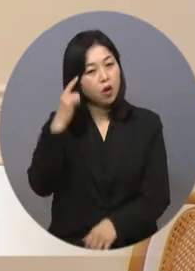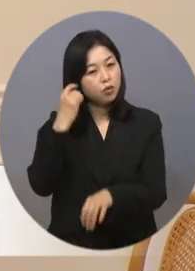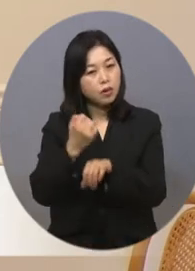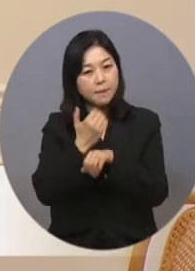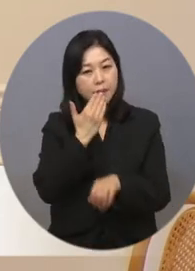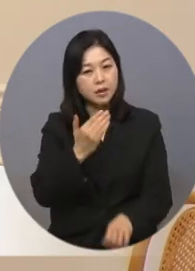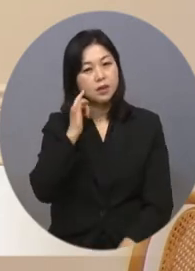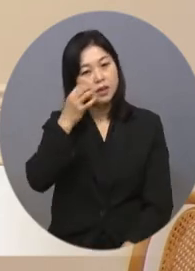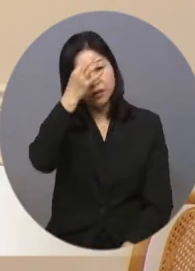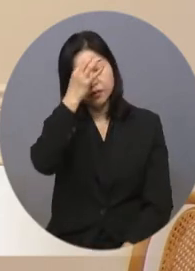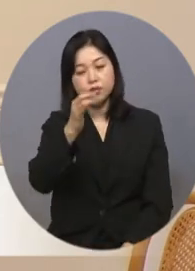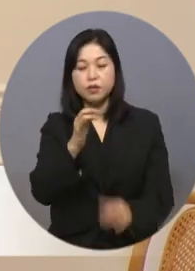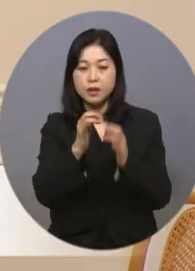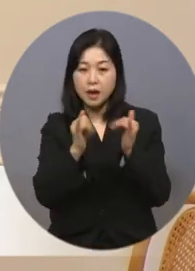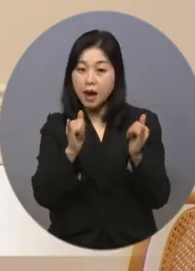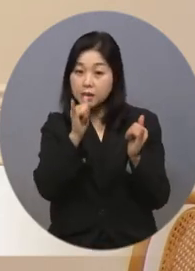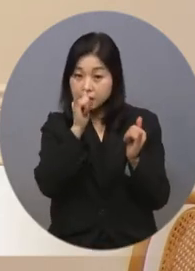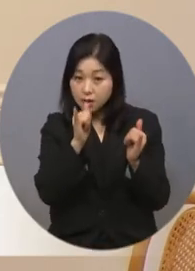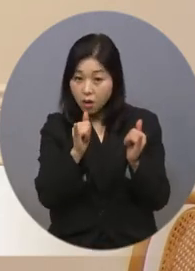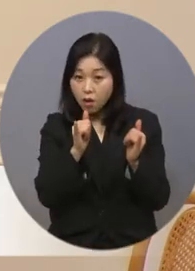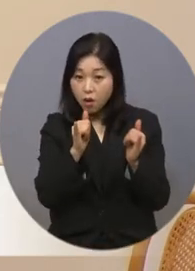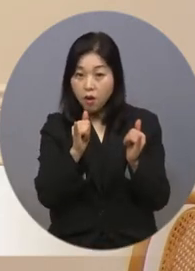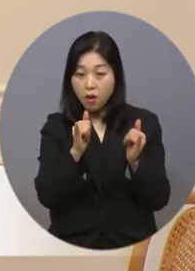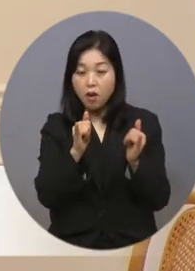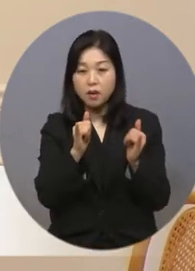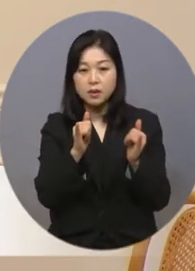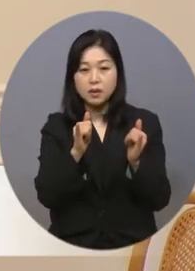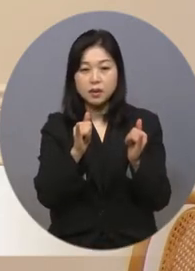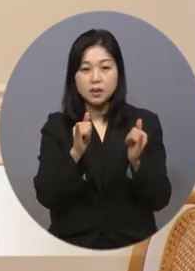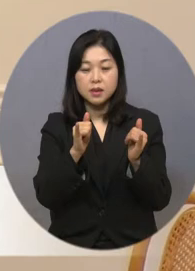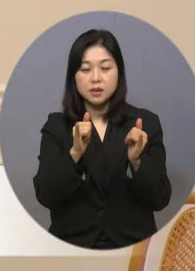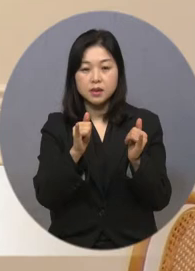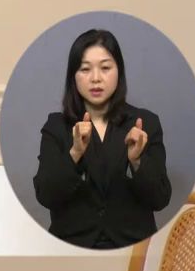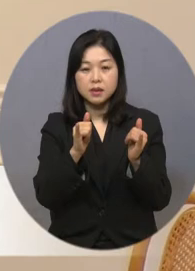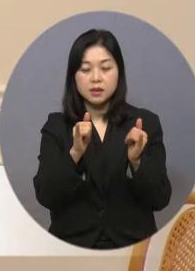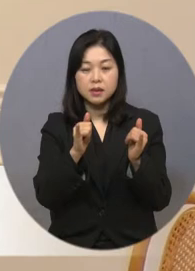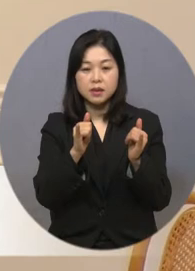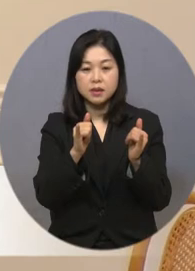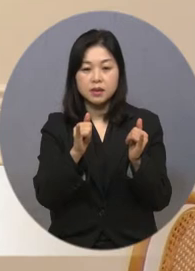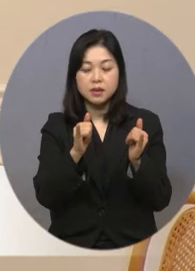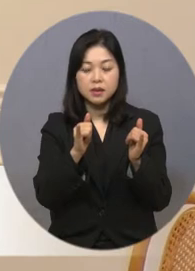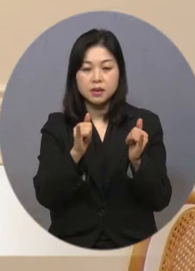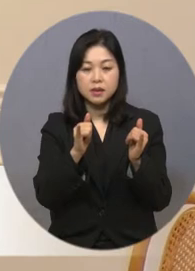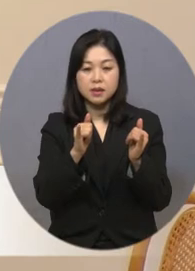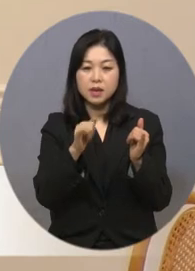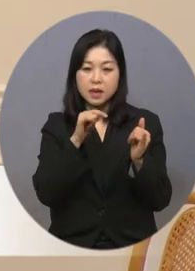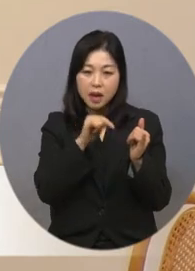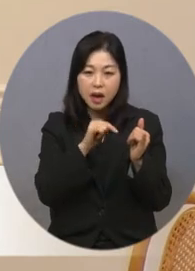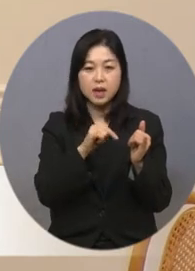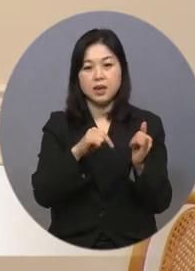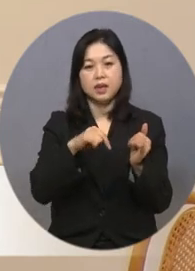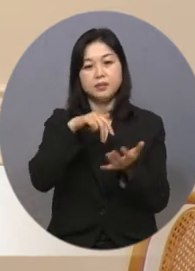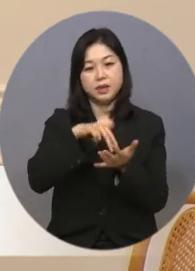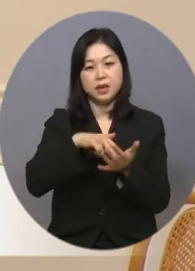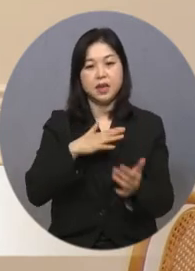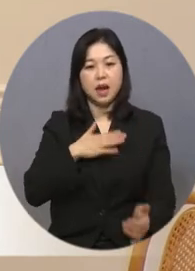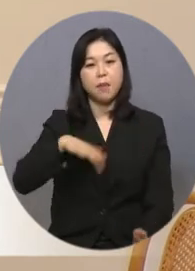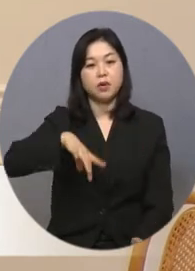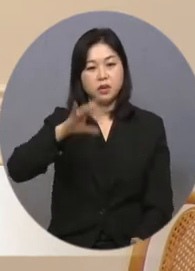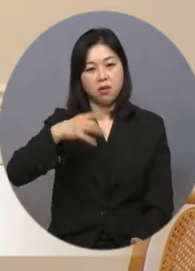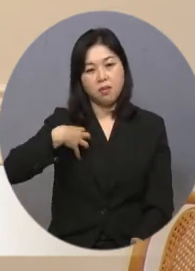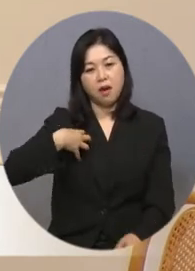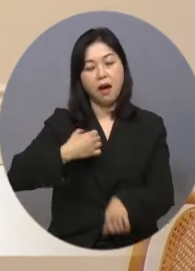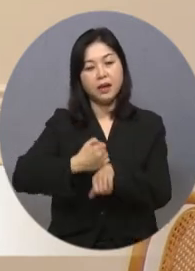것들을 연구할 수 있는 예술가가 있다면은 제가 먼저 해야 되겠다는 그런